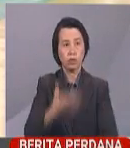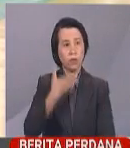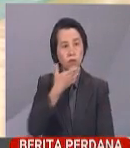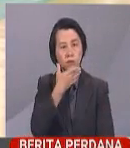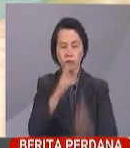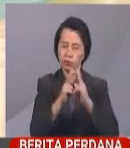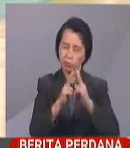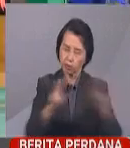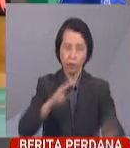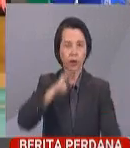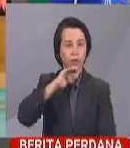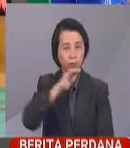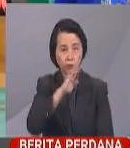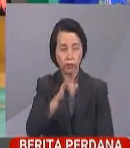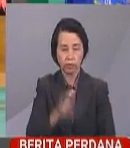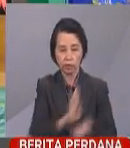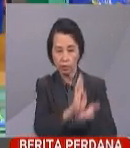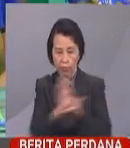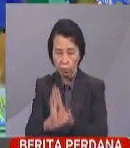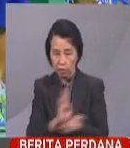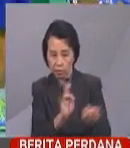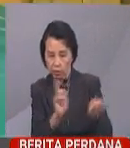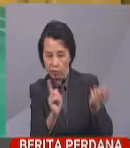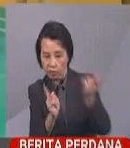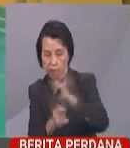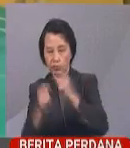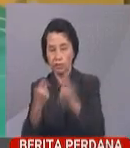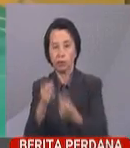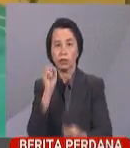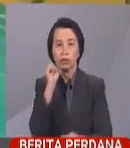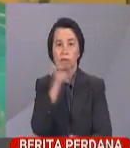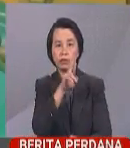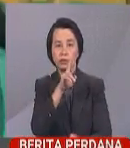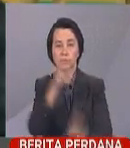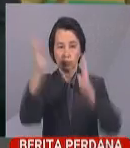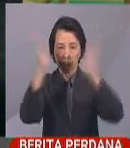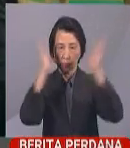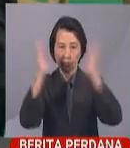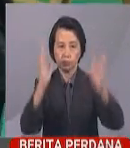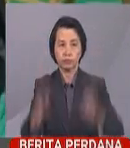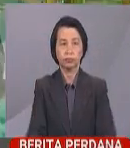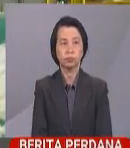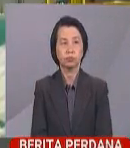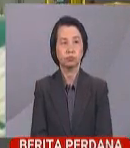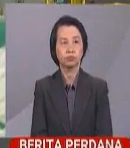usia sangat muda serta membantu peralihan mereka ke pasukan sini yang kebangsaan